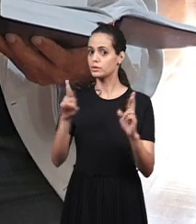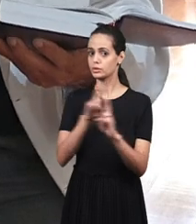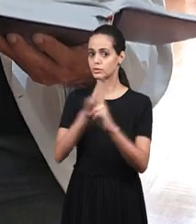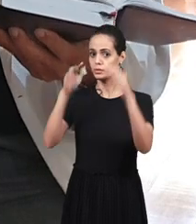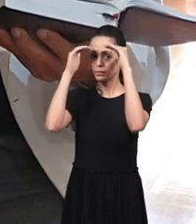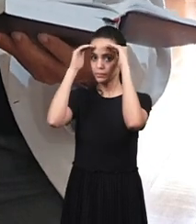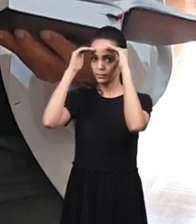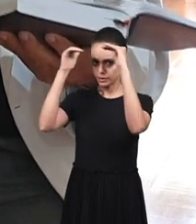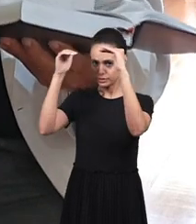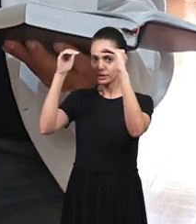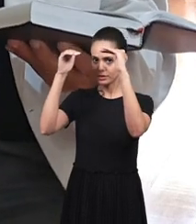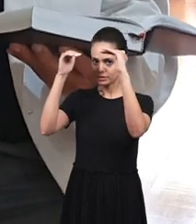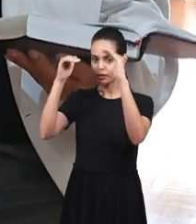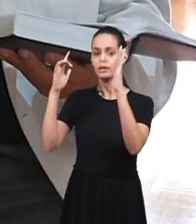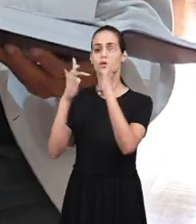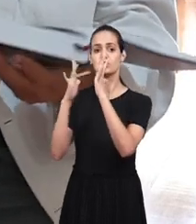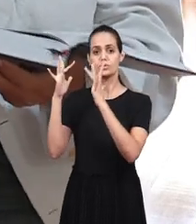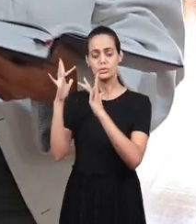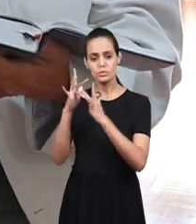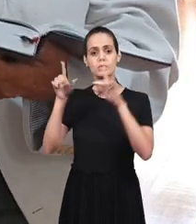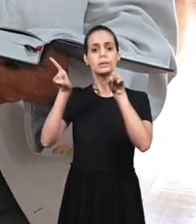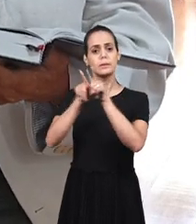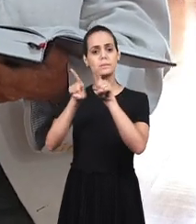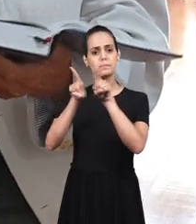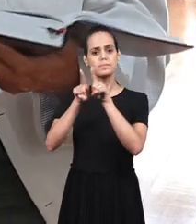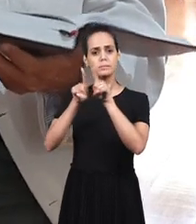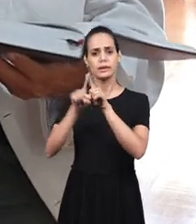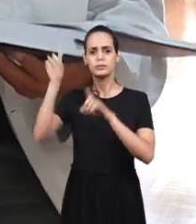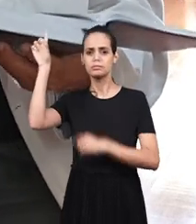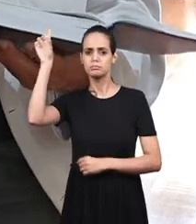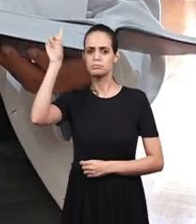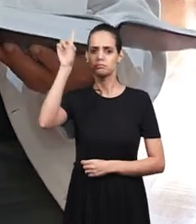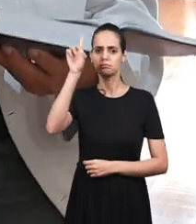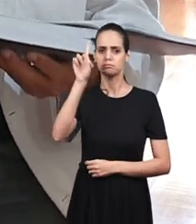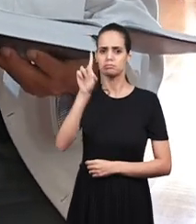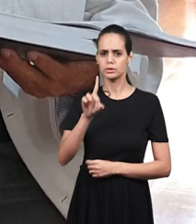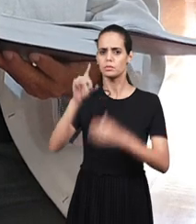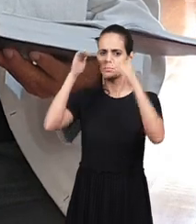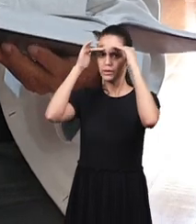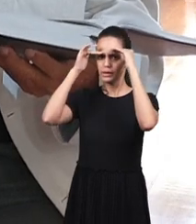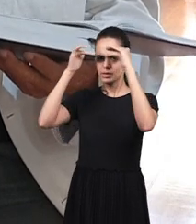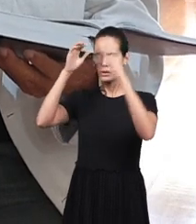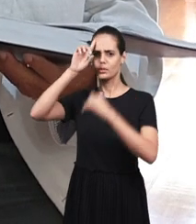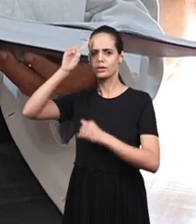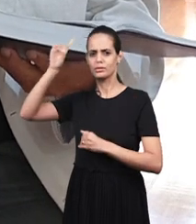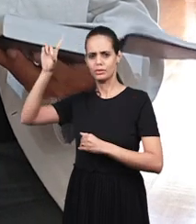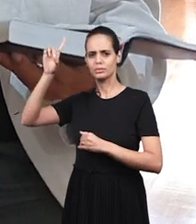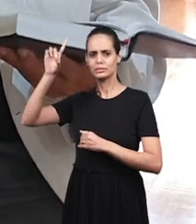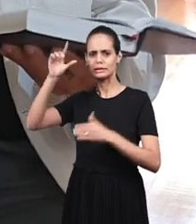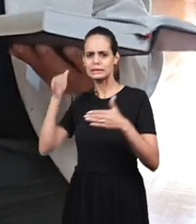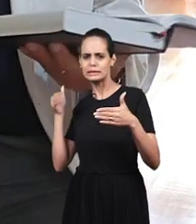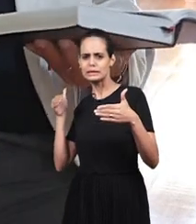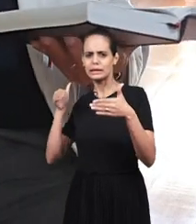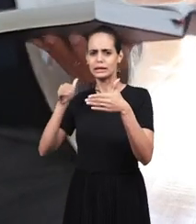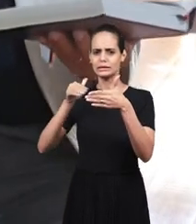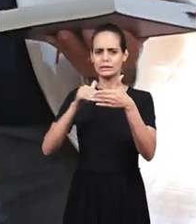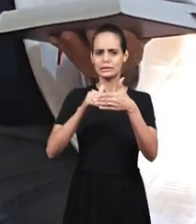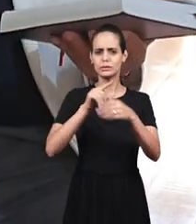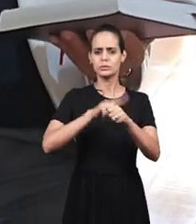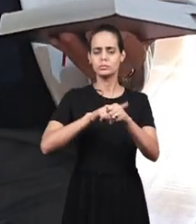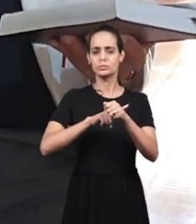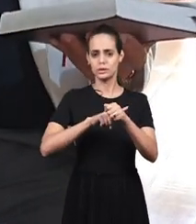dans l'obéissance. Et voyez bien quelque chose d'intéressante. Jésus, il a accompli ce pacte quand il a